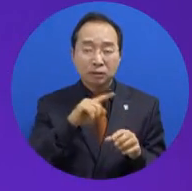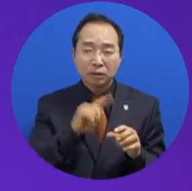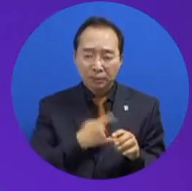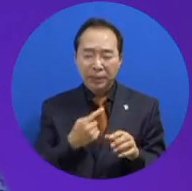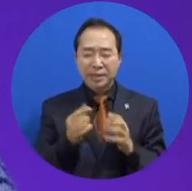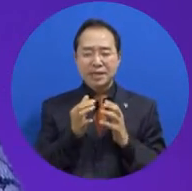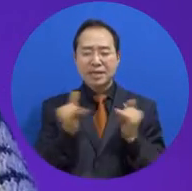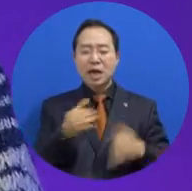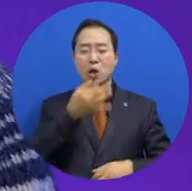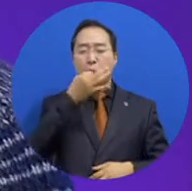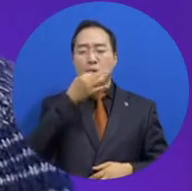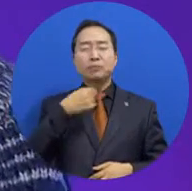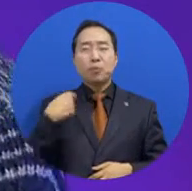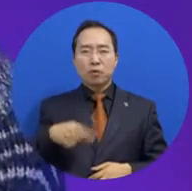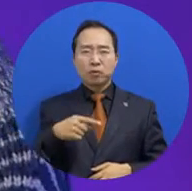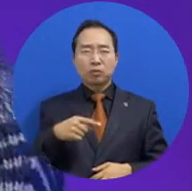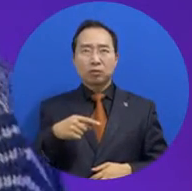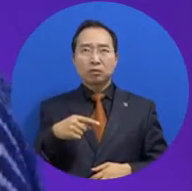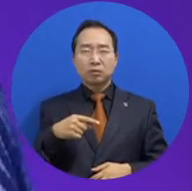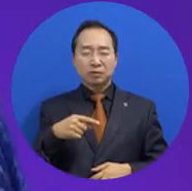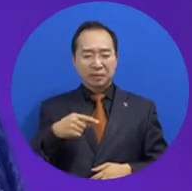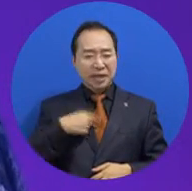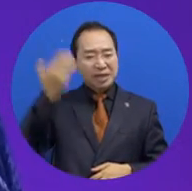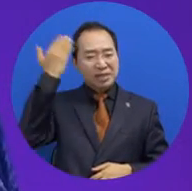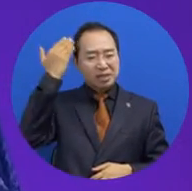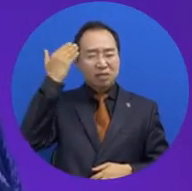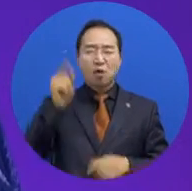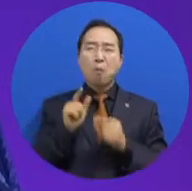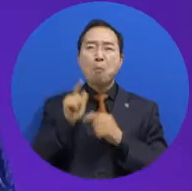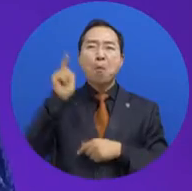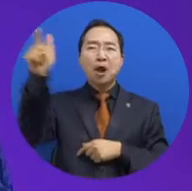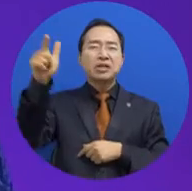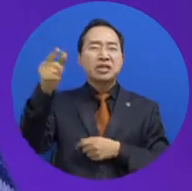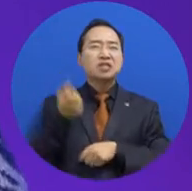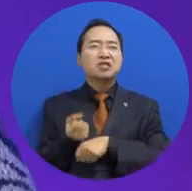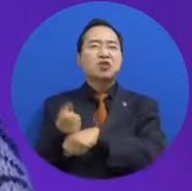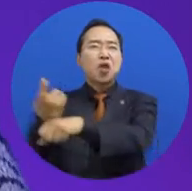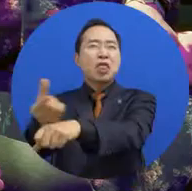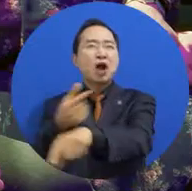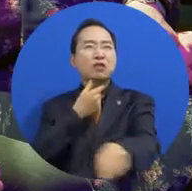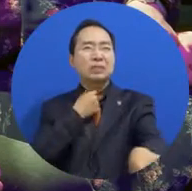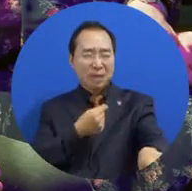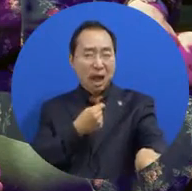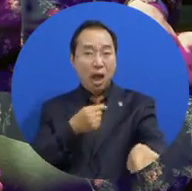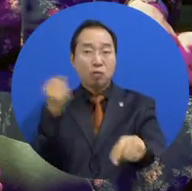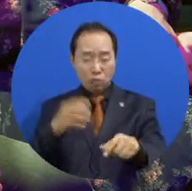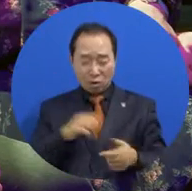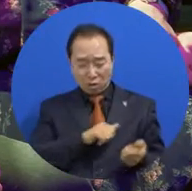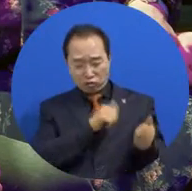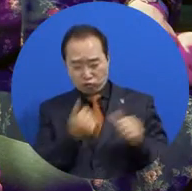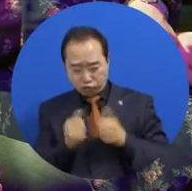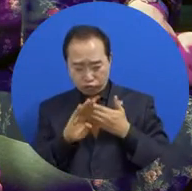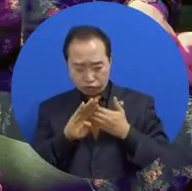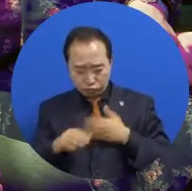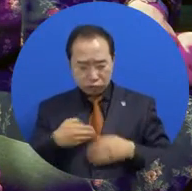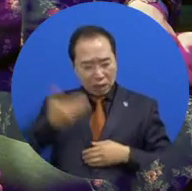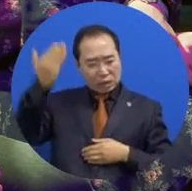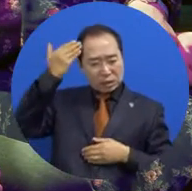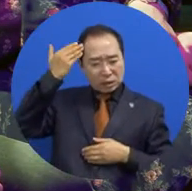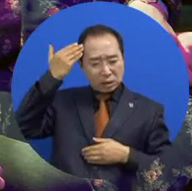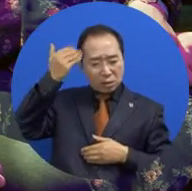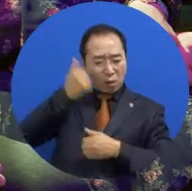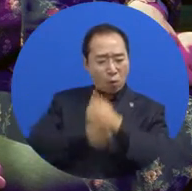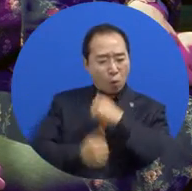생기죠. 더 멀리 있는 사람에게도 전달하고 싶다. 그 다음 내가 죽은 다음에도